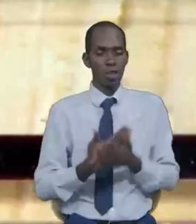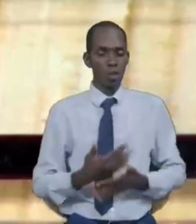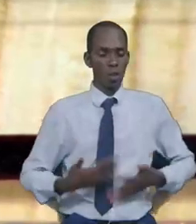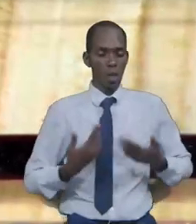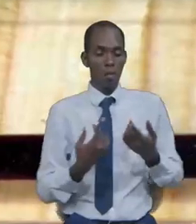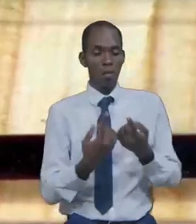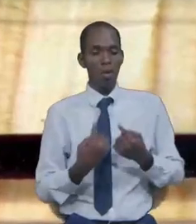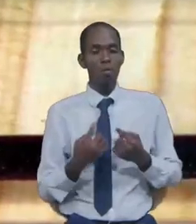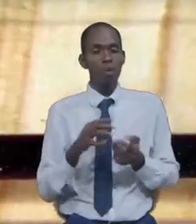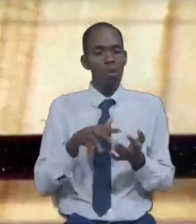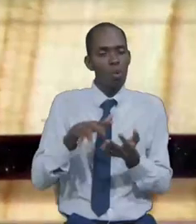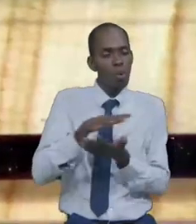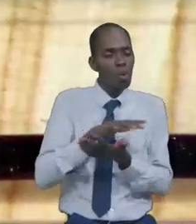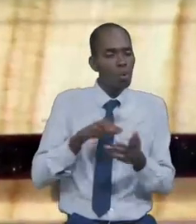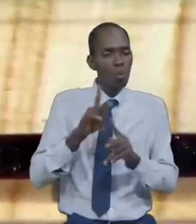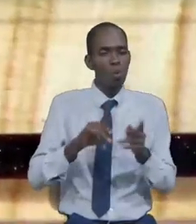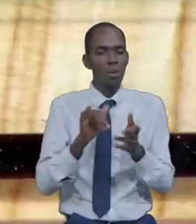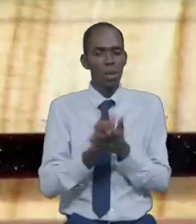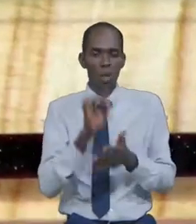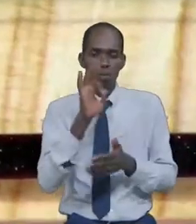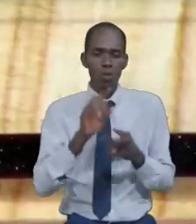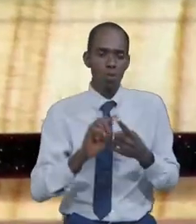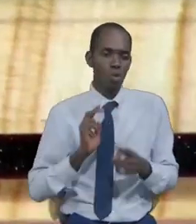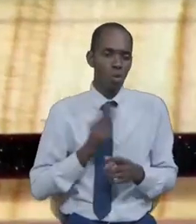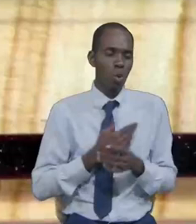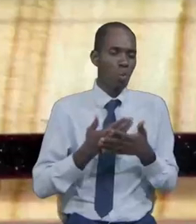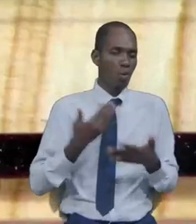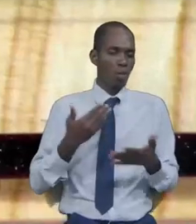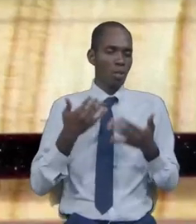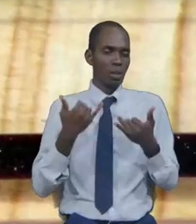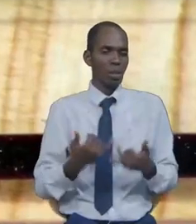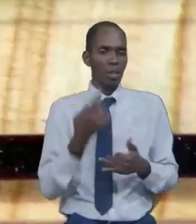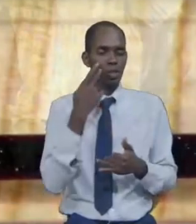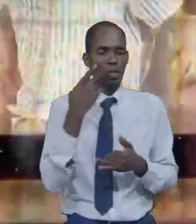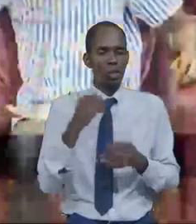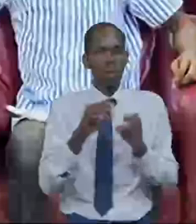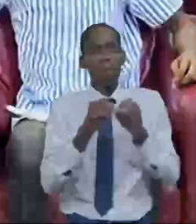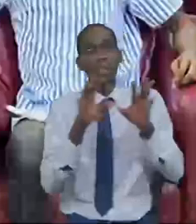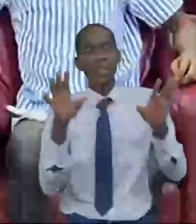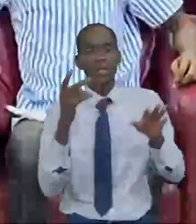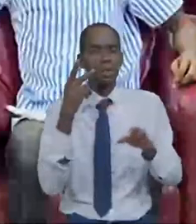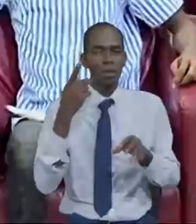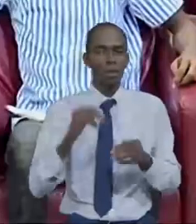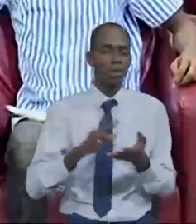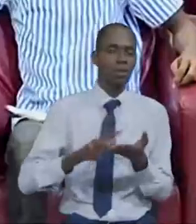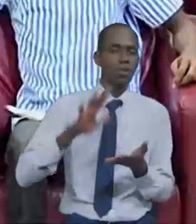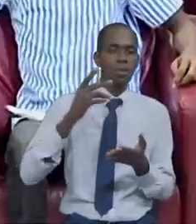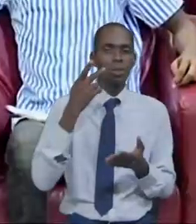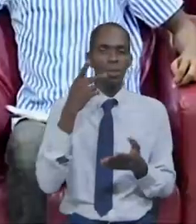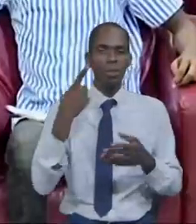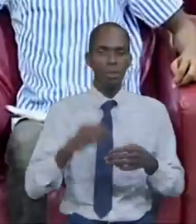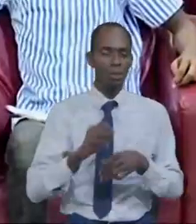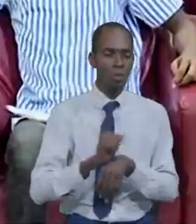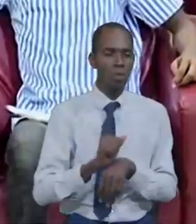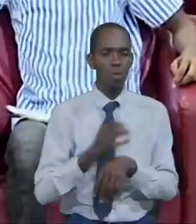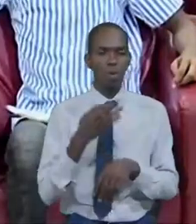qui nous prêchons au départ, ils voient la lumière, ils voient la gloire, ils voient la manifestation, tout le salut